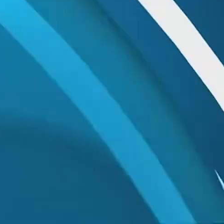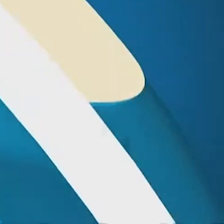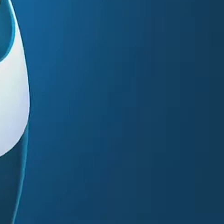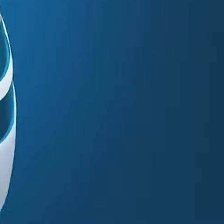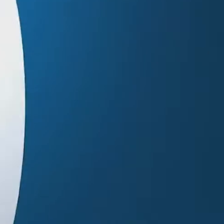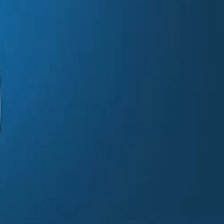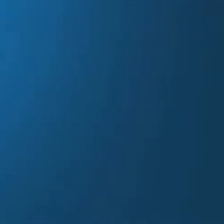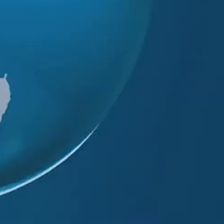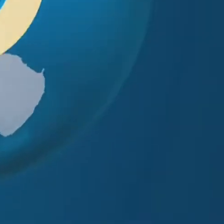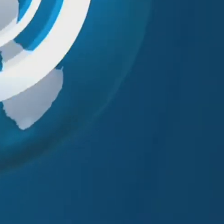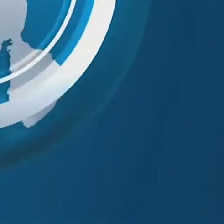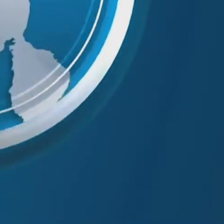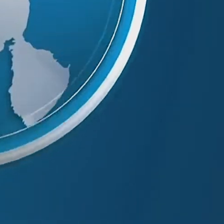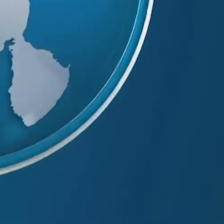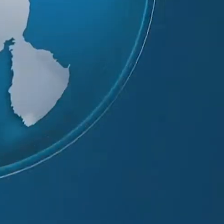Générique